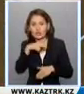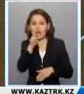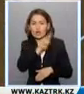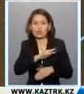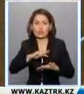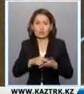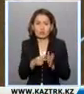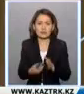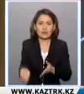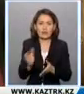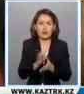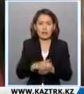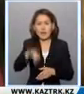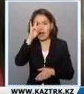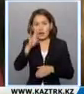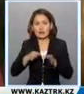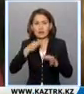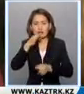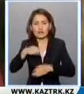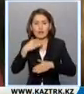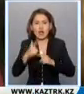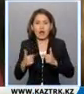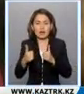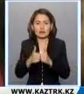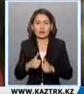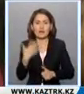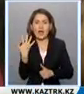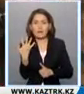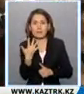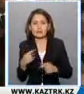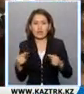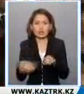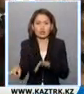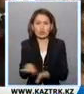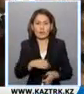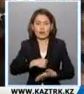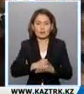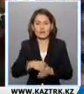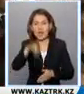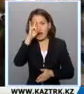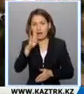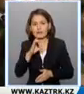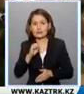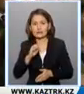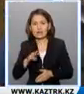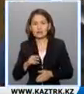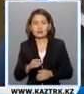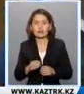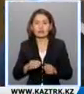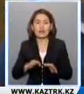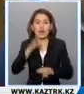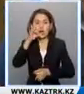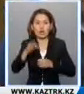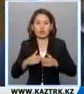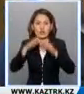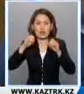жоспары таныстырылды. Қазғарыш агенттігі алдағы кезеңге арнап 5 нақты жоба бекіткен. Ол қазсат сериясымен ұшатын жер